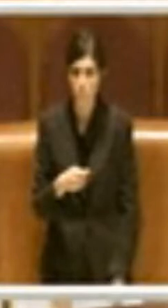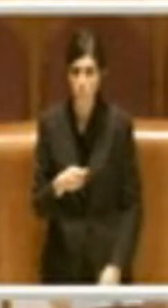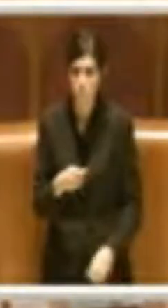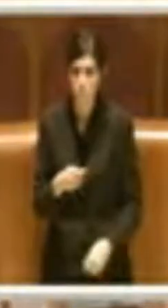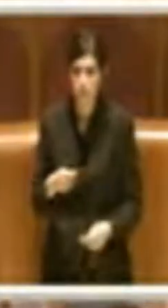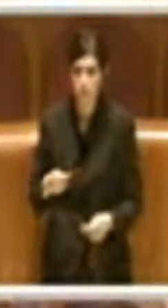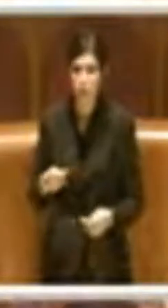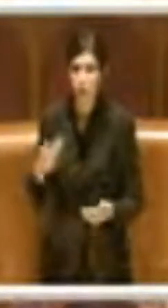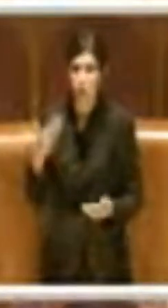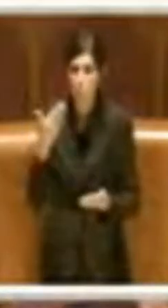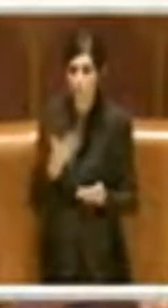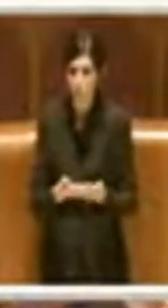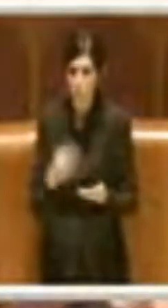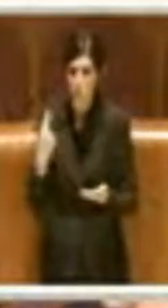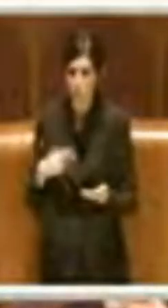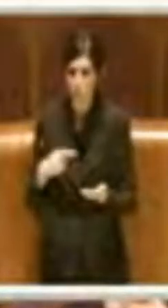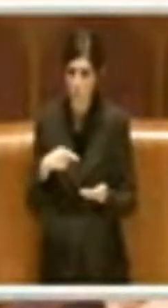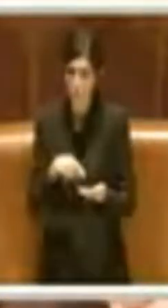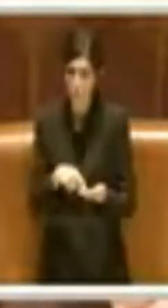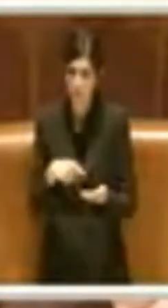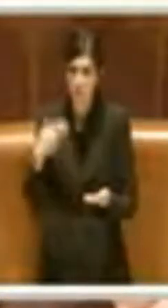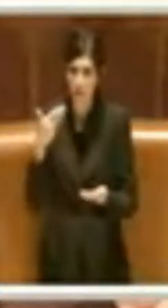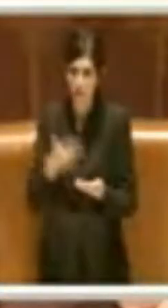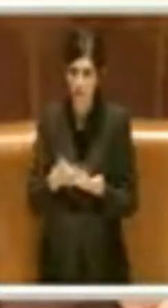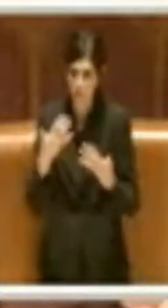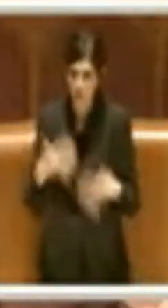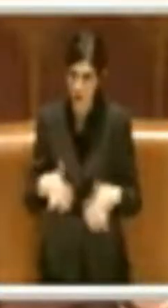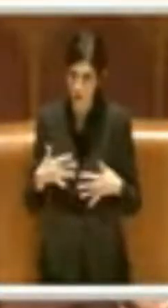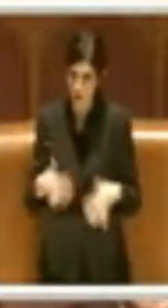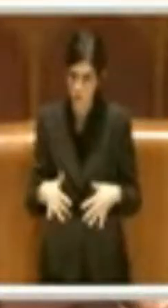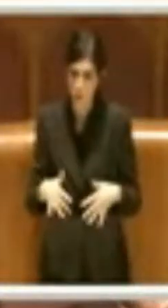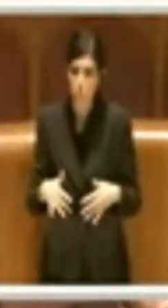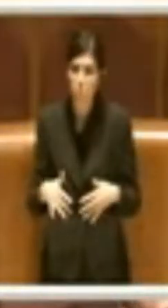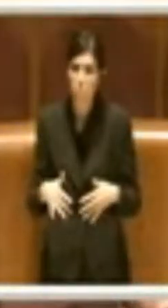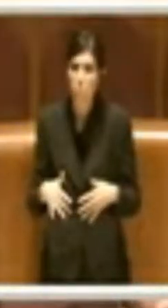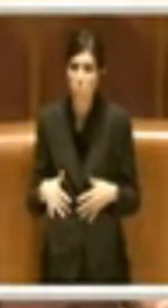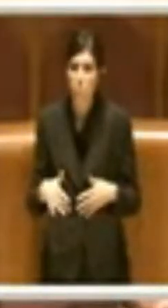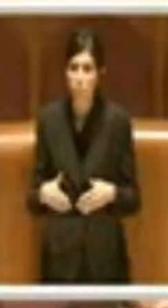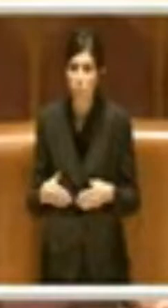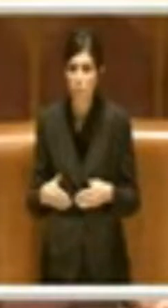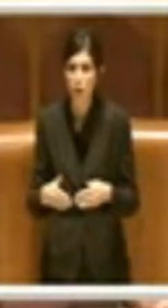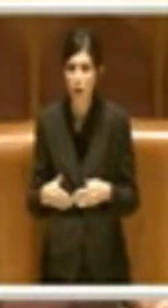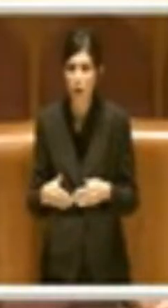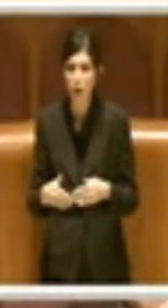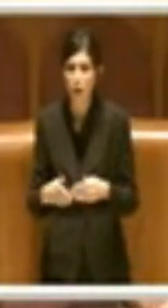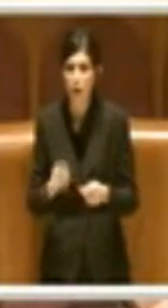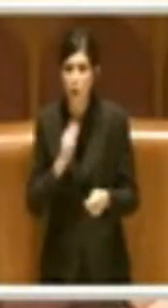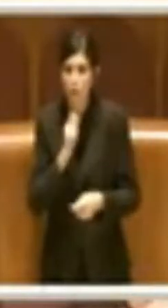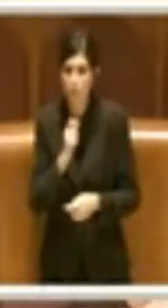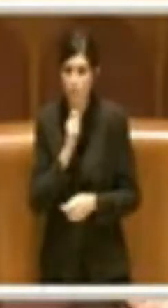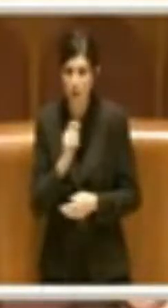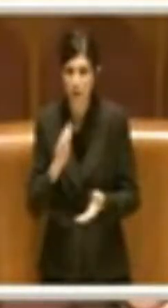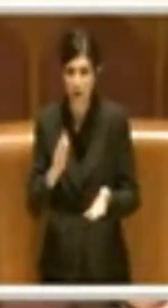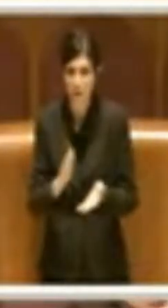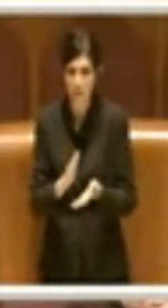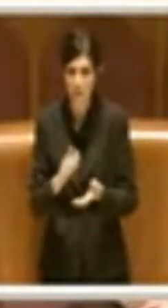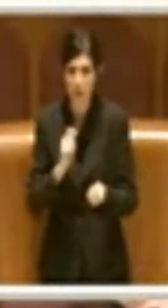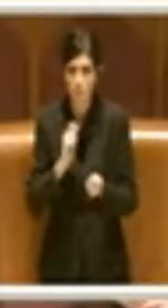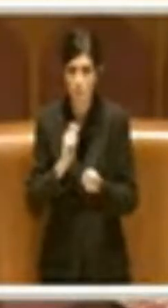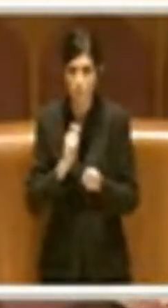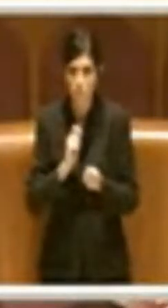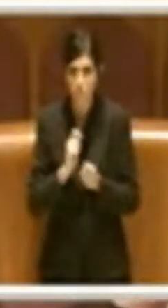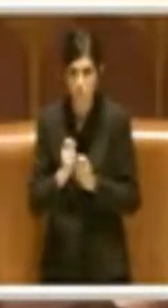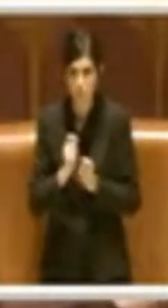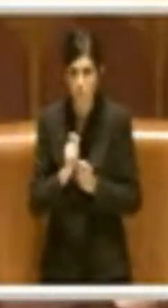Questa mozione era stata già depositata prima che intervenisse la conferenza stampa della sindaca e dell'assessore al personale